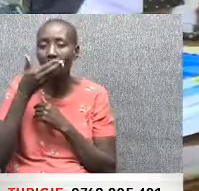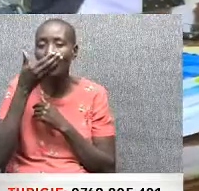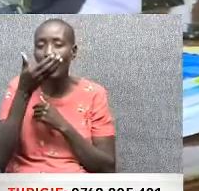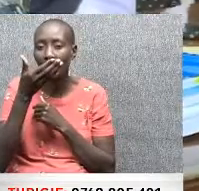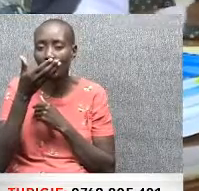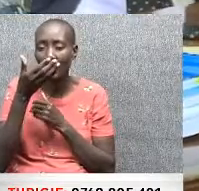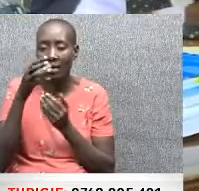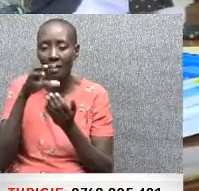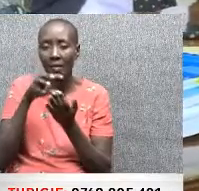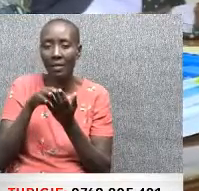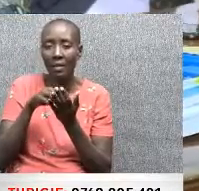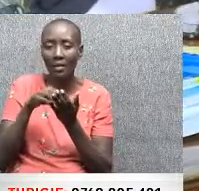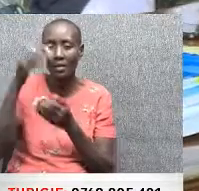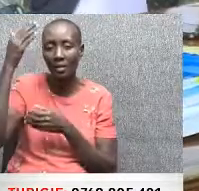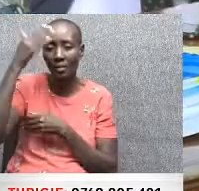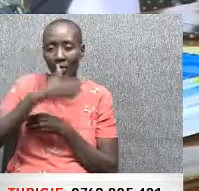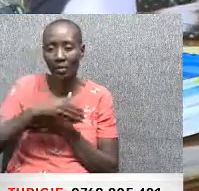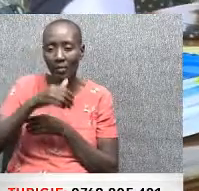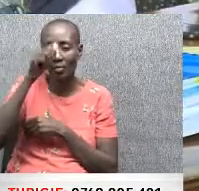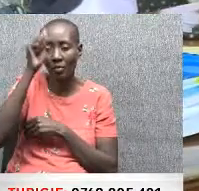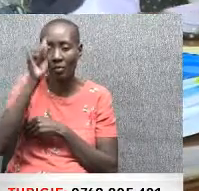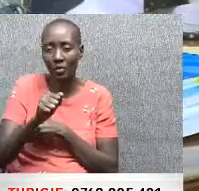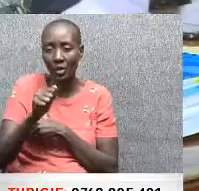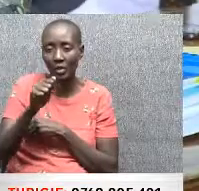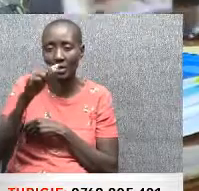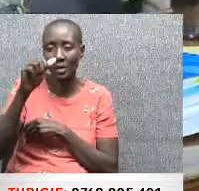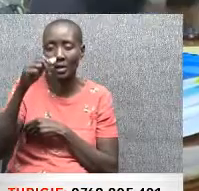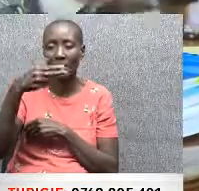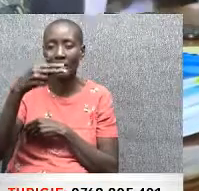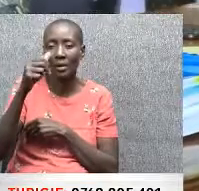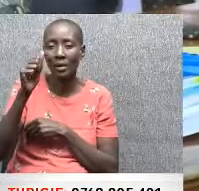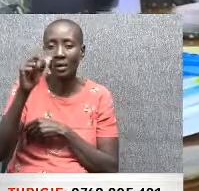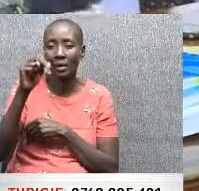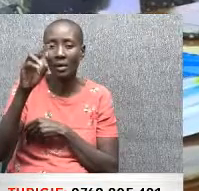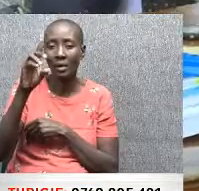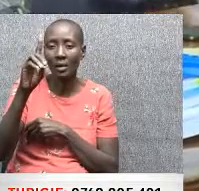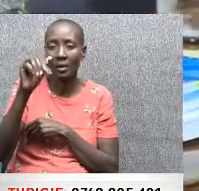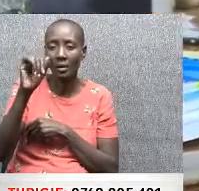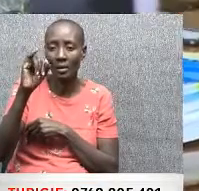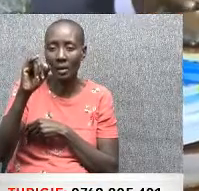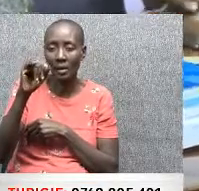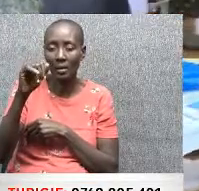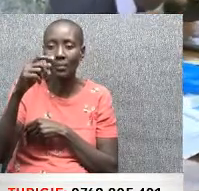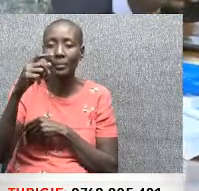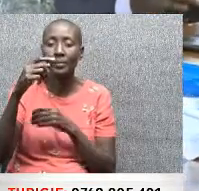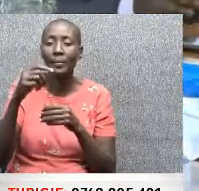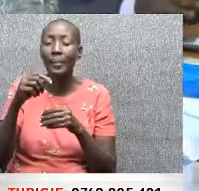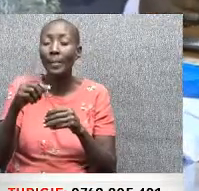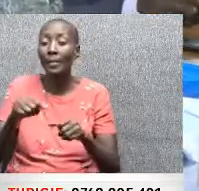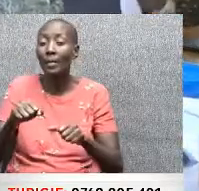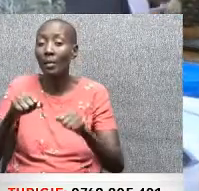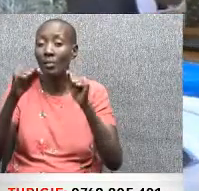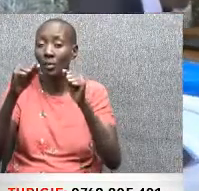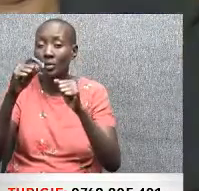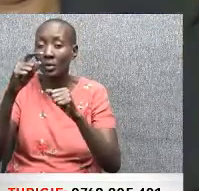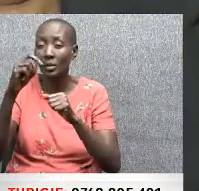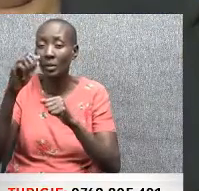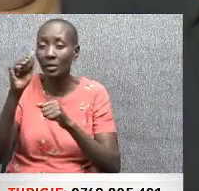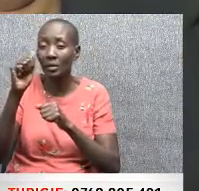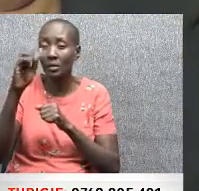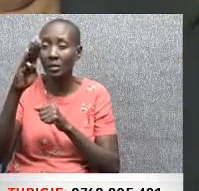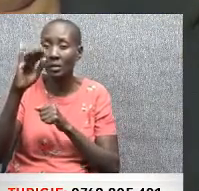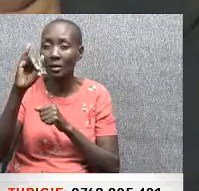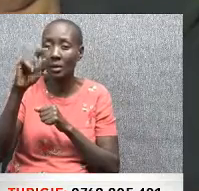Mbele ya hakimu jaji mkuu Francis Andai, mkurugenzi mkuu Tabitha Karanja na mumewe Joseph Karanja, ambaye